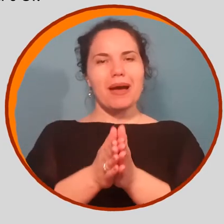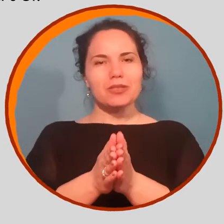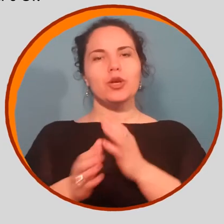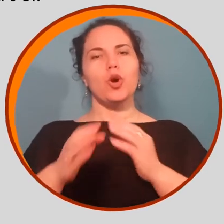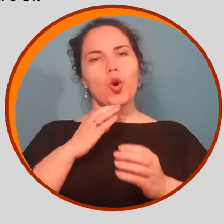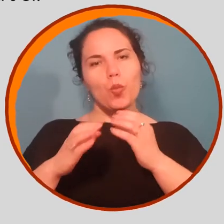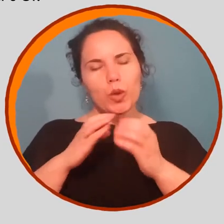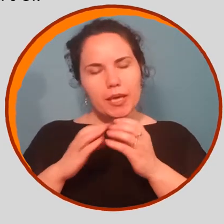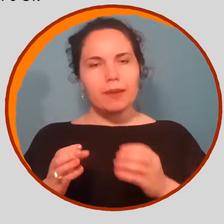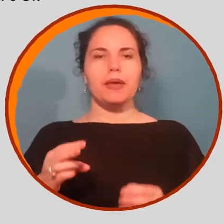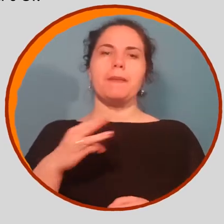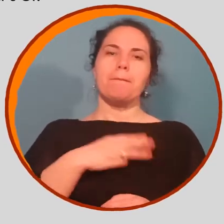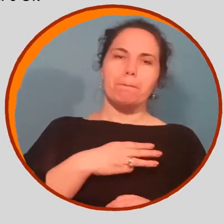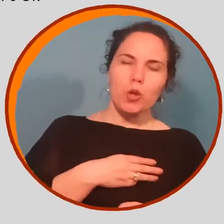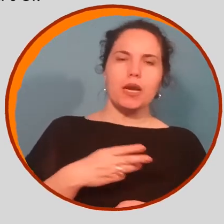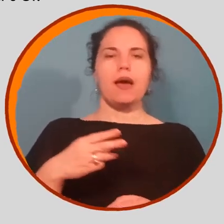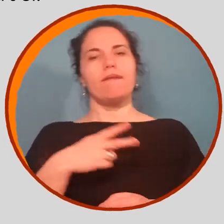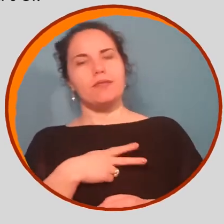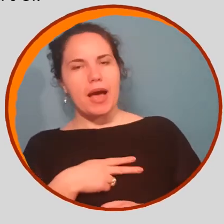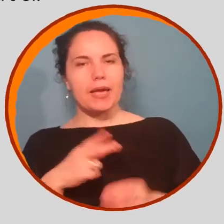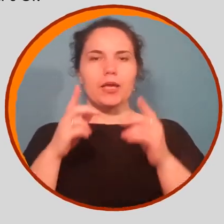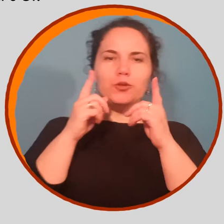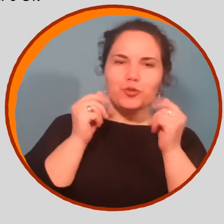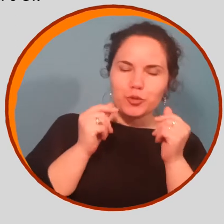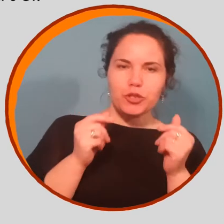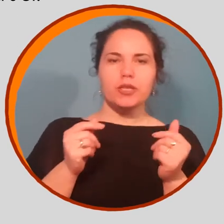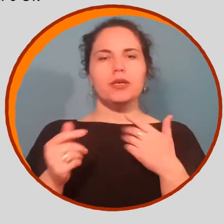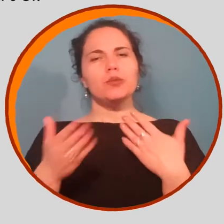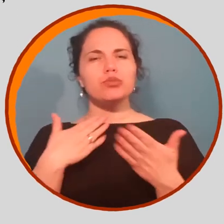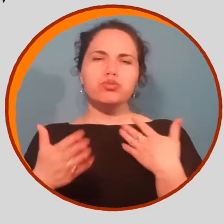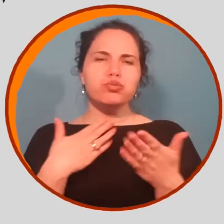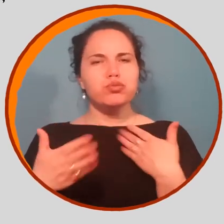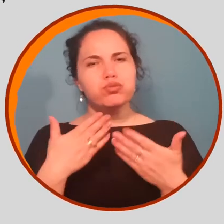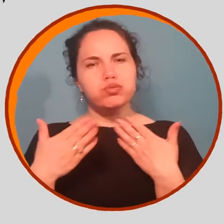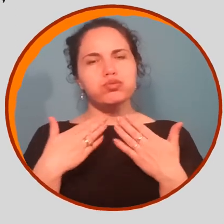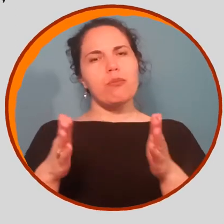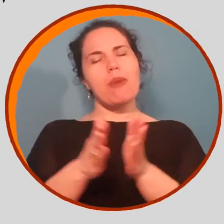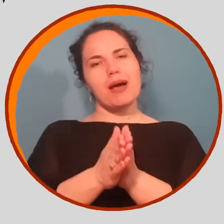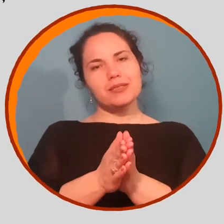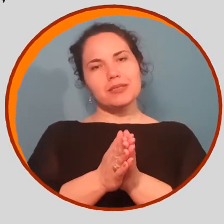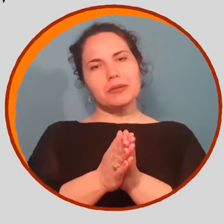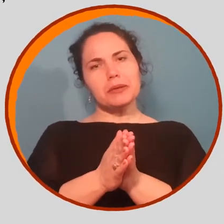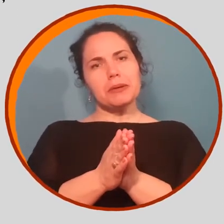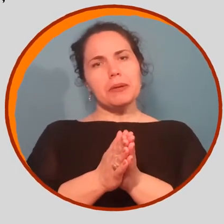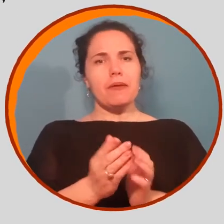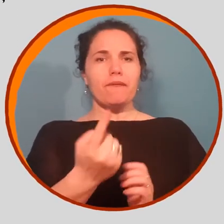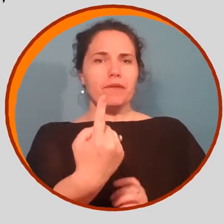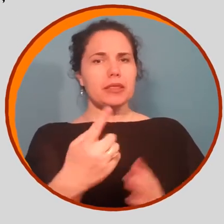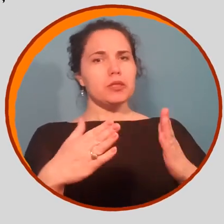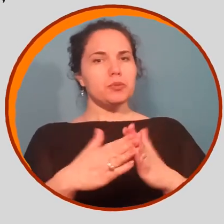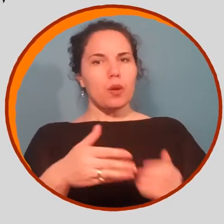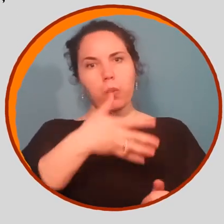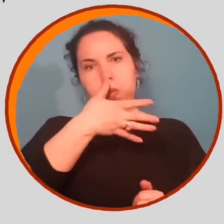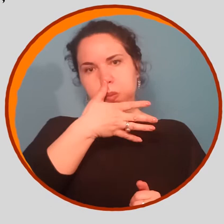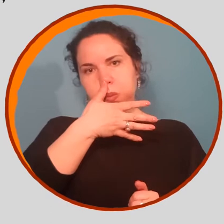të mbrohet nga stresi i tepërt në situatën në cilën ndodhemi. Një familje reziliente është ajo që mund të ndërtojë